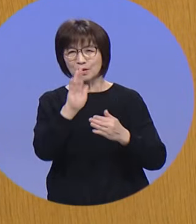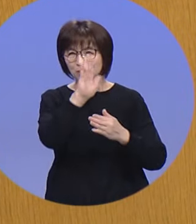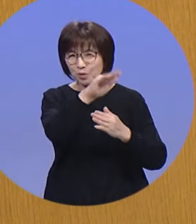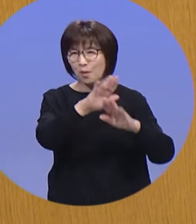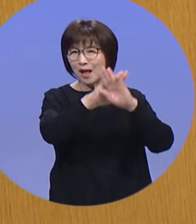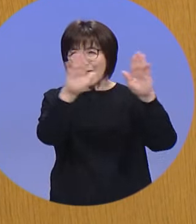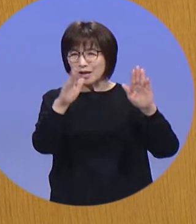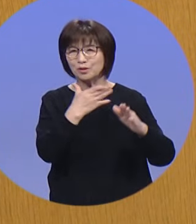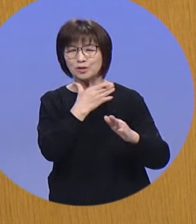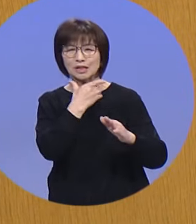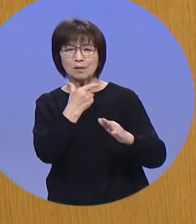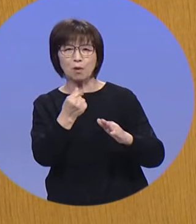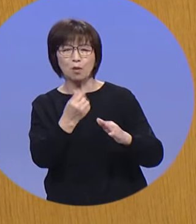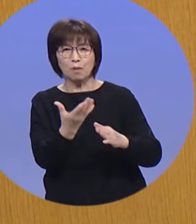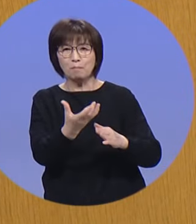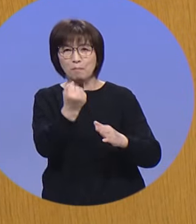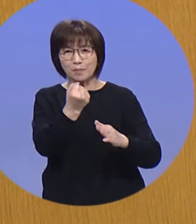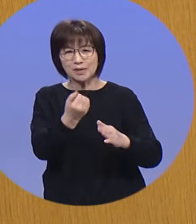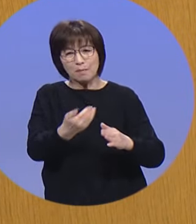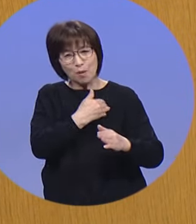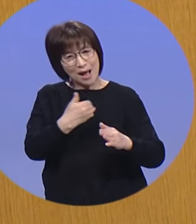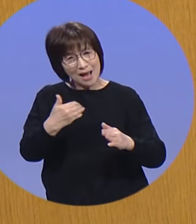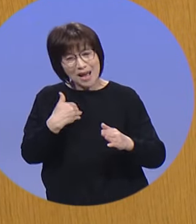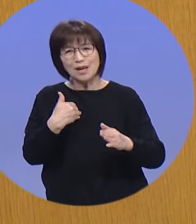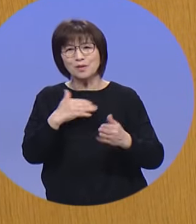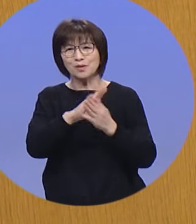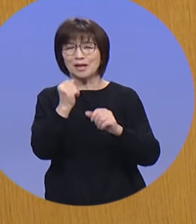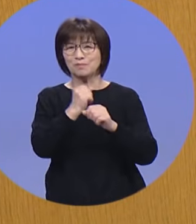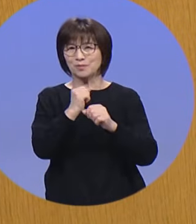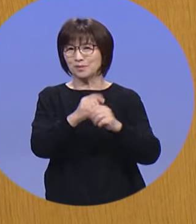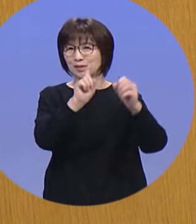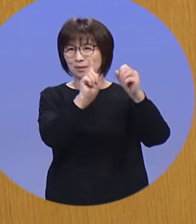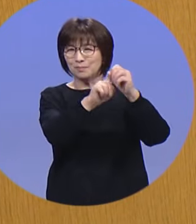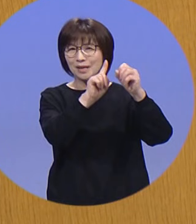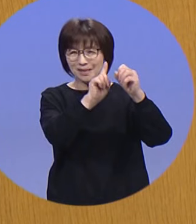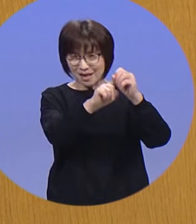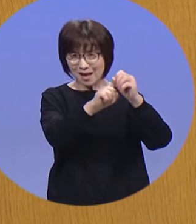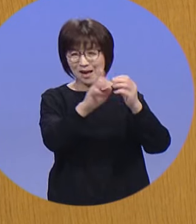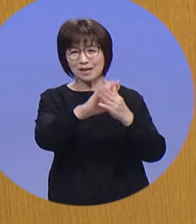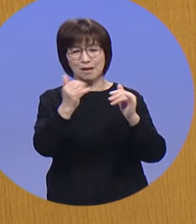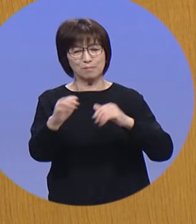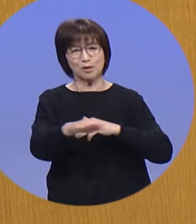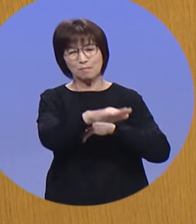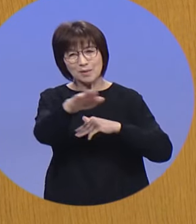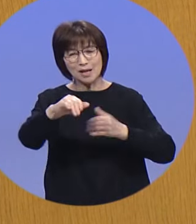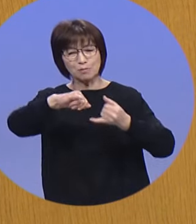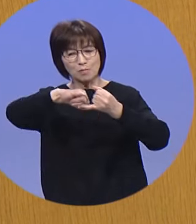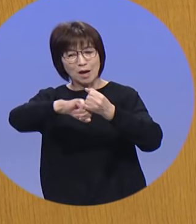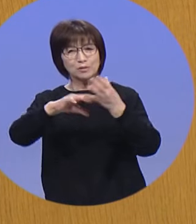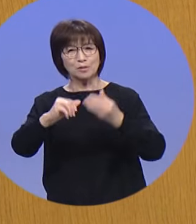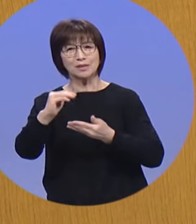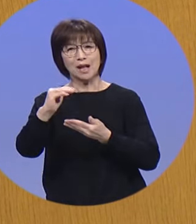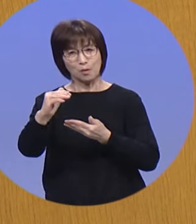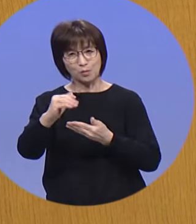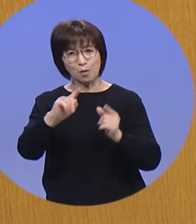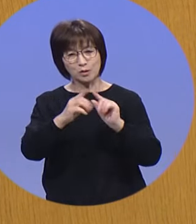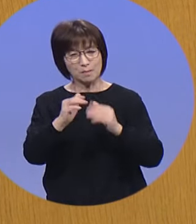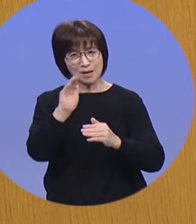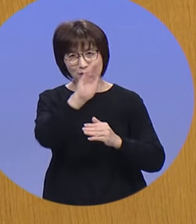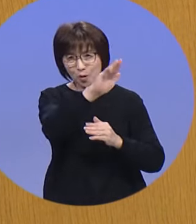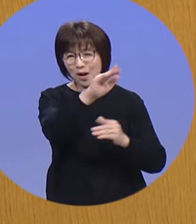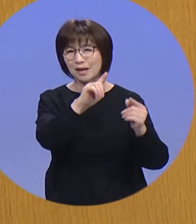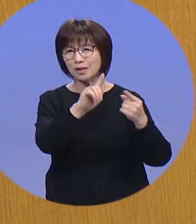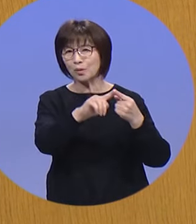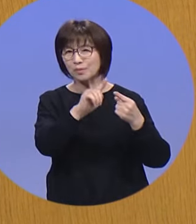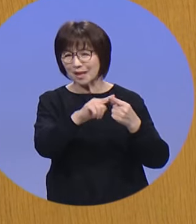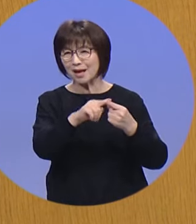るい希望を持ってもらえる、そうした県づくりに向けて県民の皆様と約束したことや千葉県の将来にとって